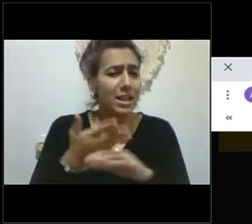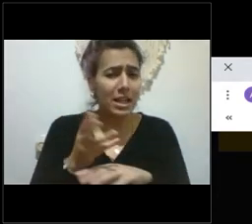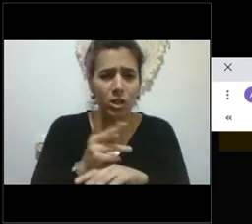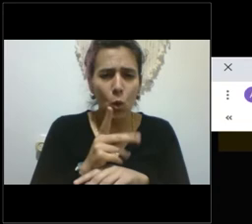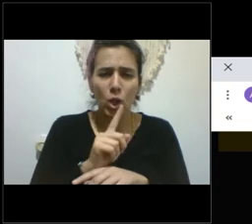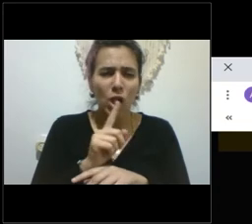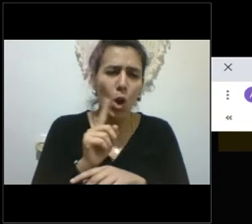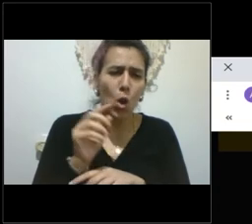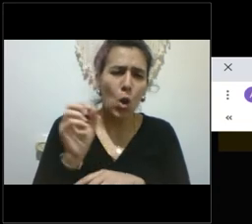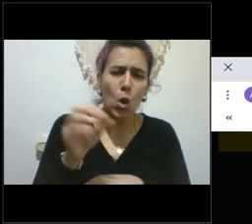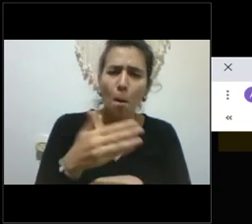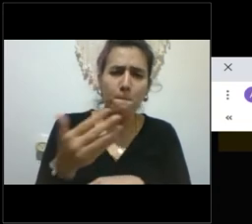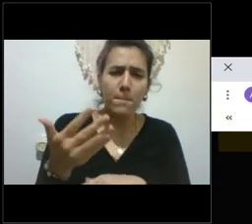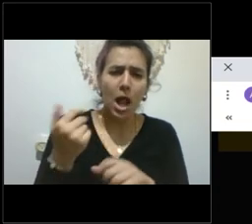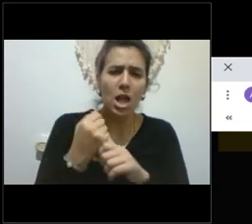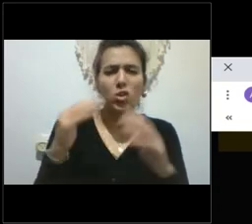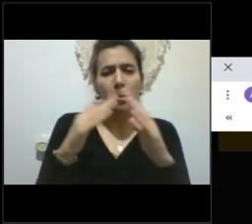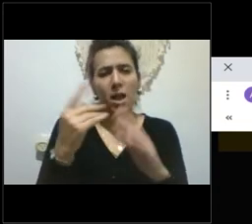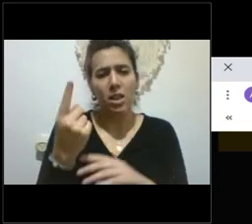לעשות בית אחד,